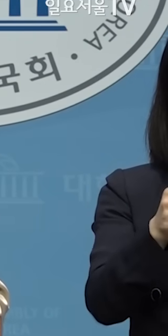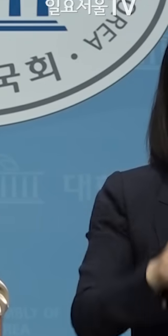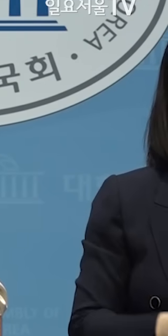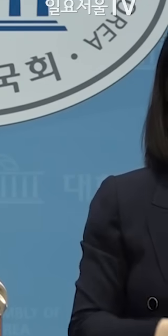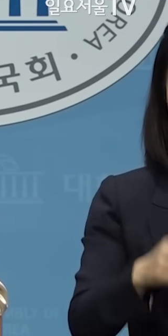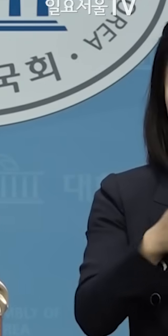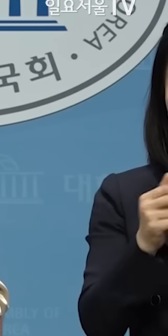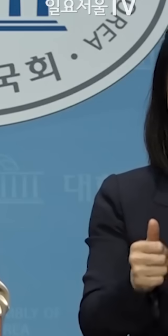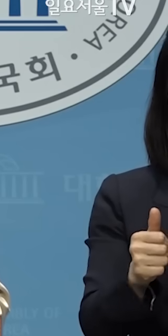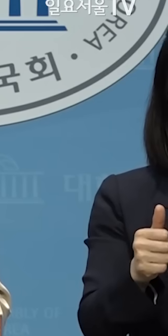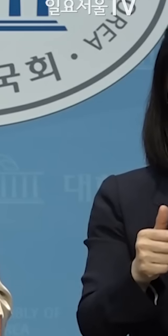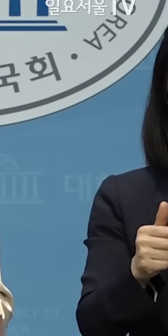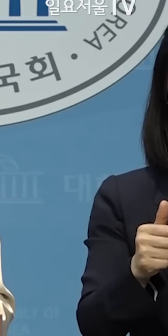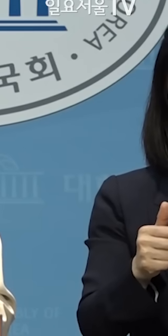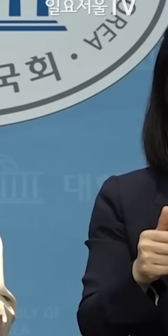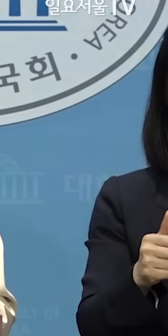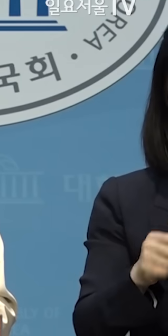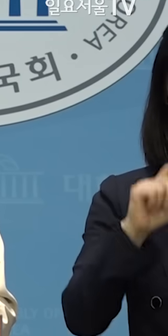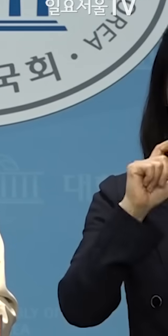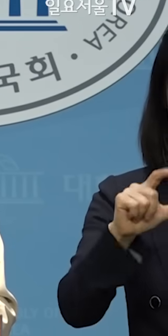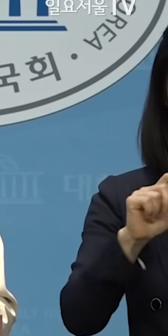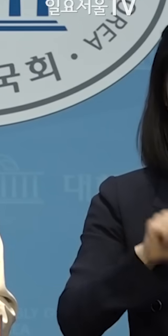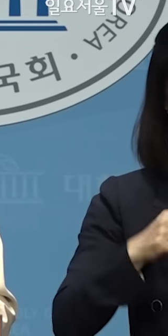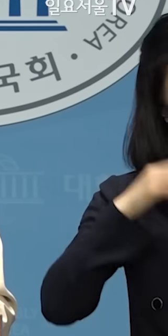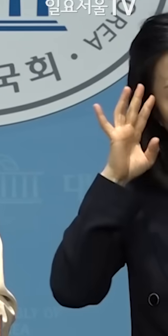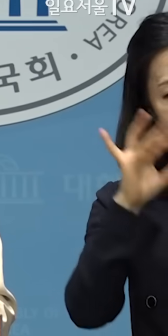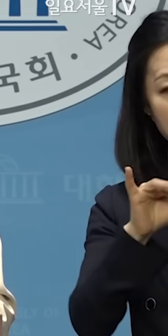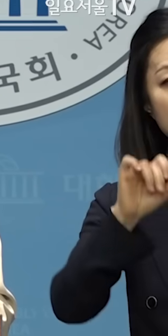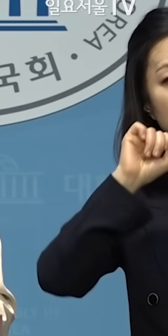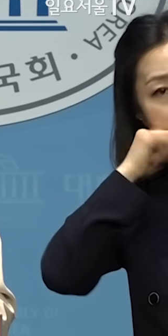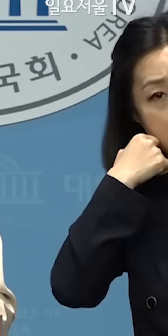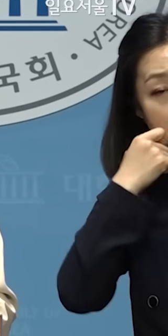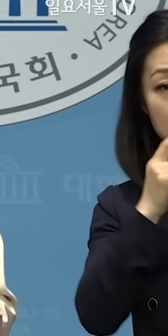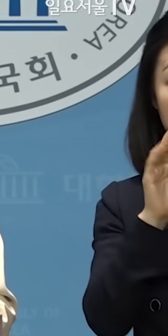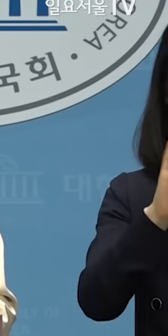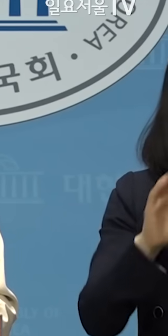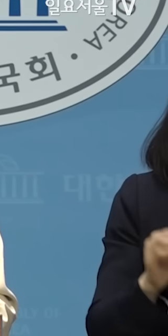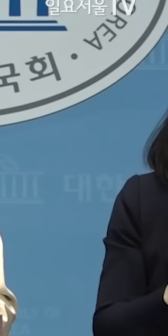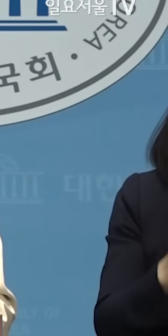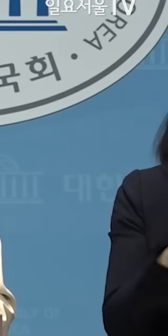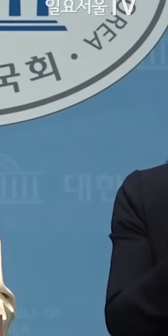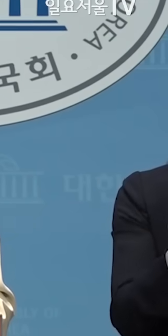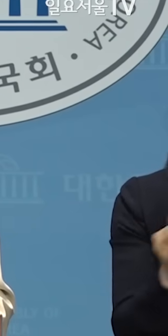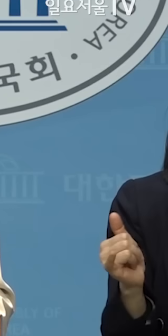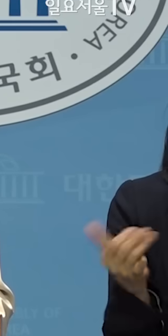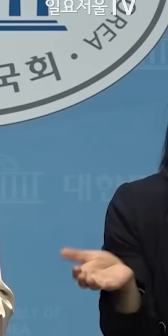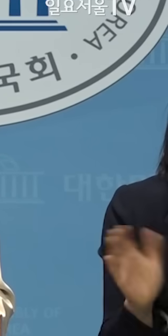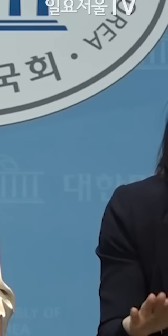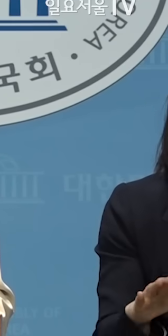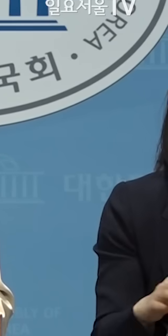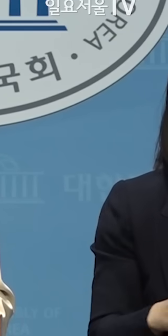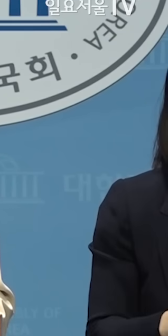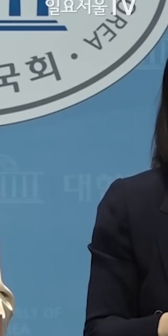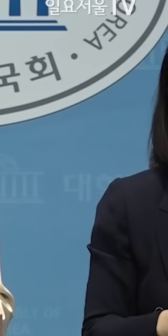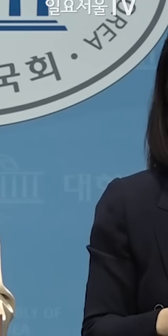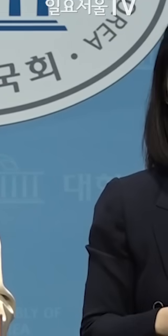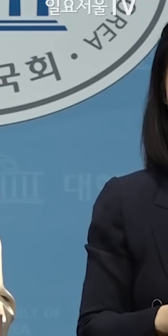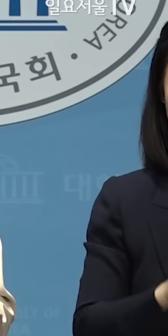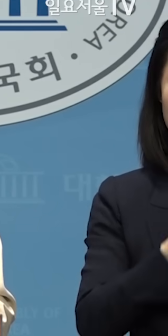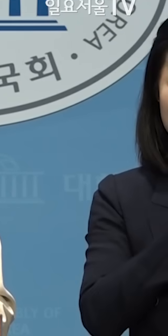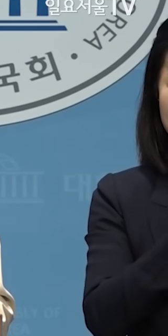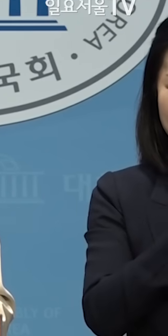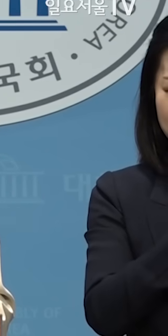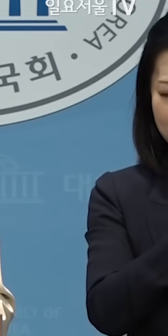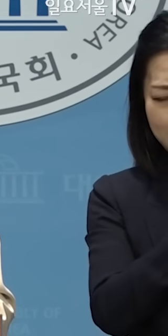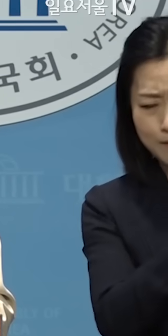이후 사실 관계와 법리에 동의할 수 없다고 밝혔습니다 법학자 있던 자가 할 수 있는 가장 추하고